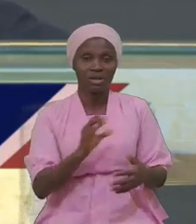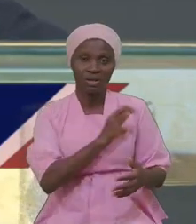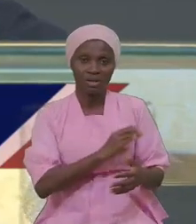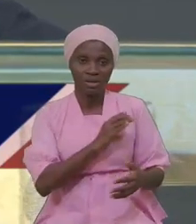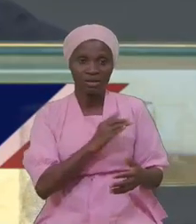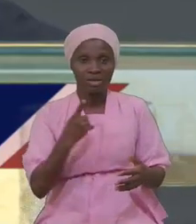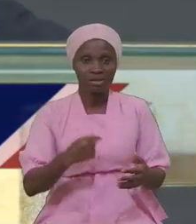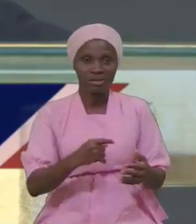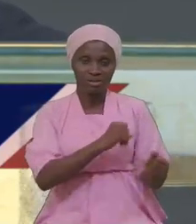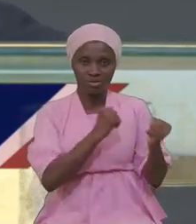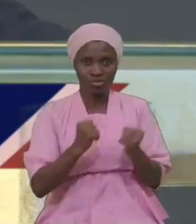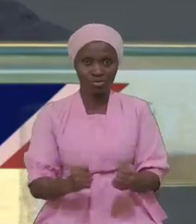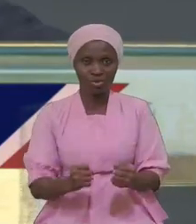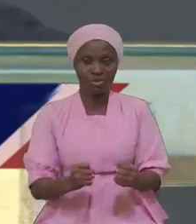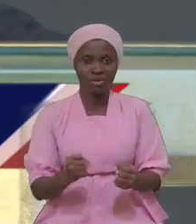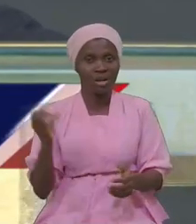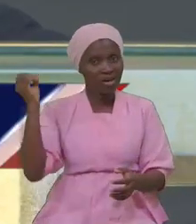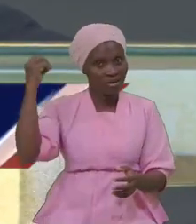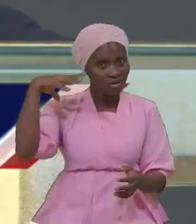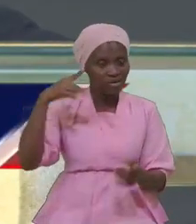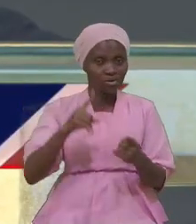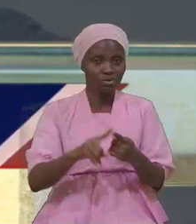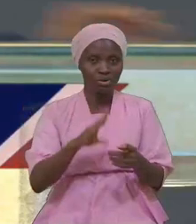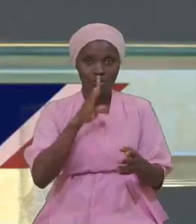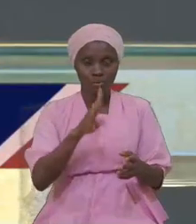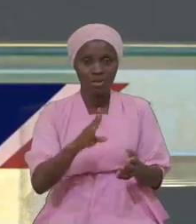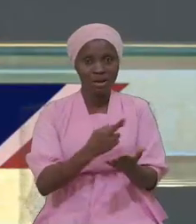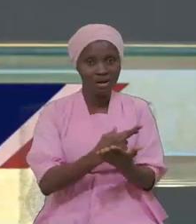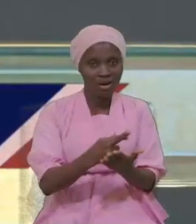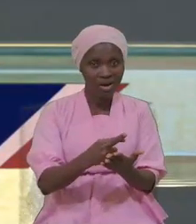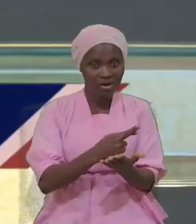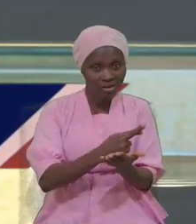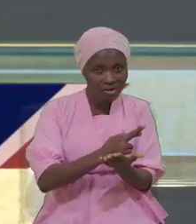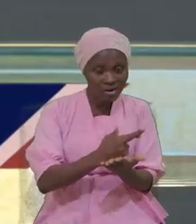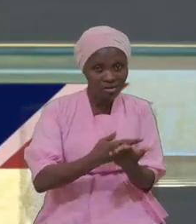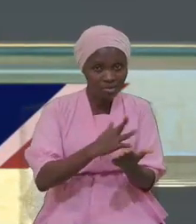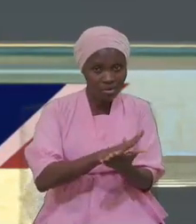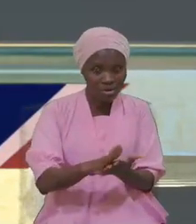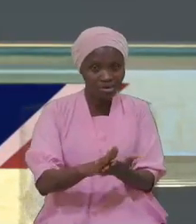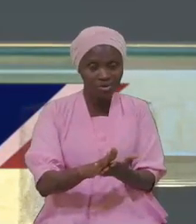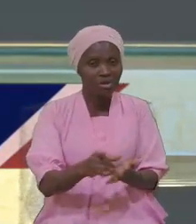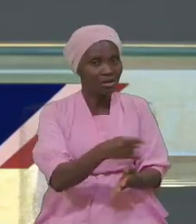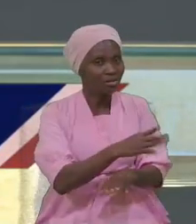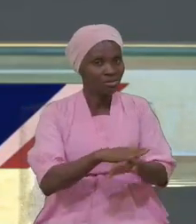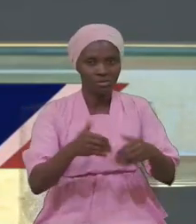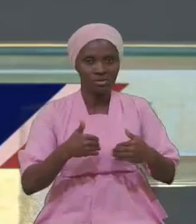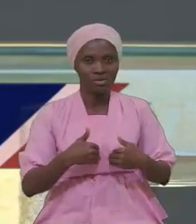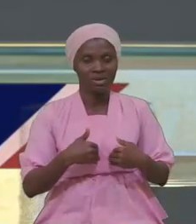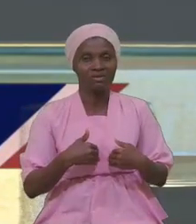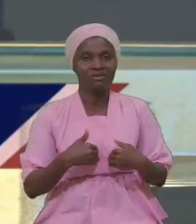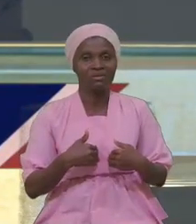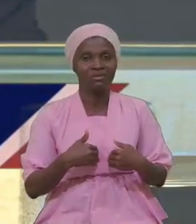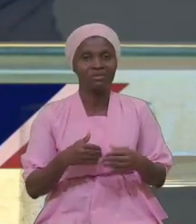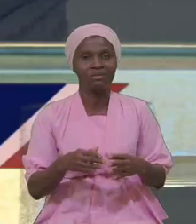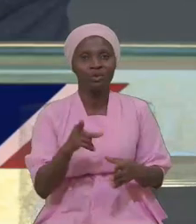pur, la grâce pour demeurer pur, juste ils n'en ont pas, mais ils ont l'apparence de la